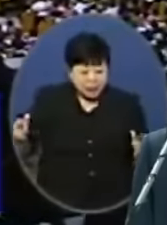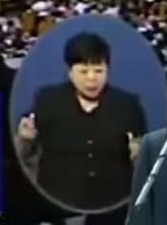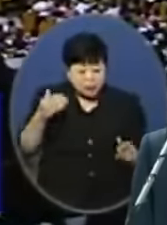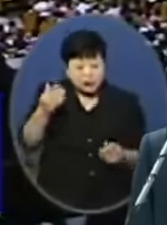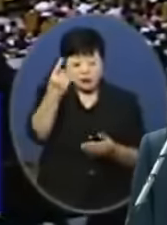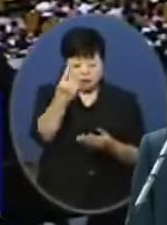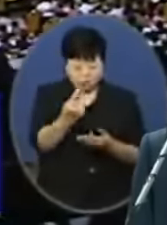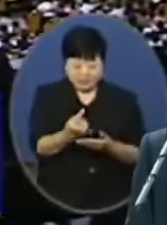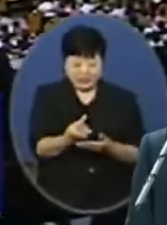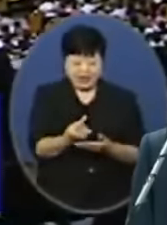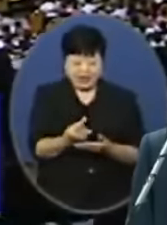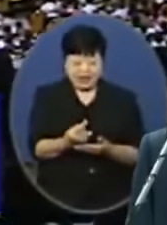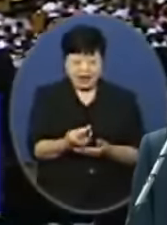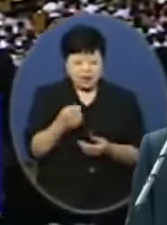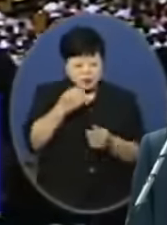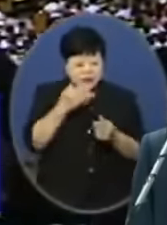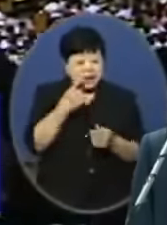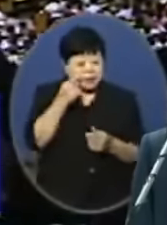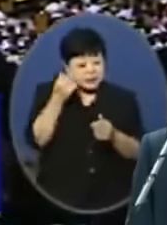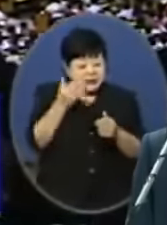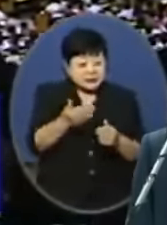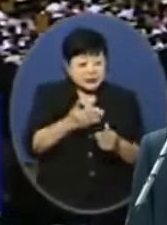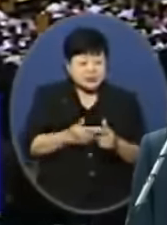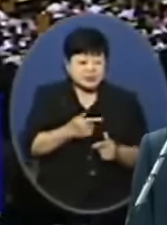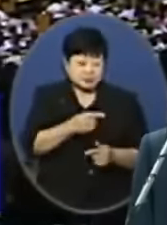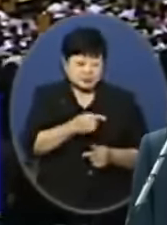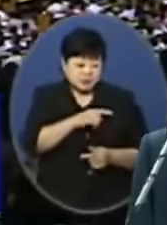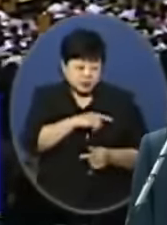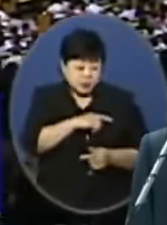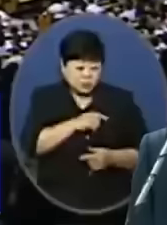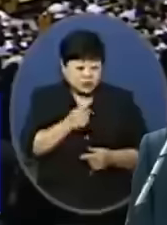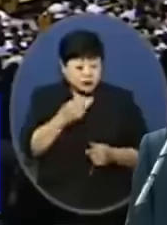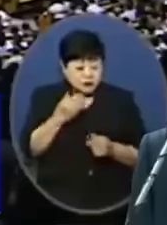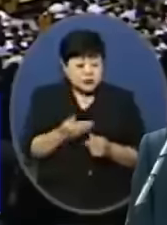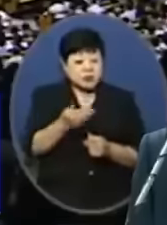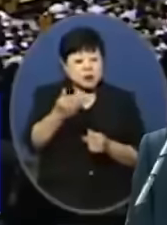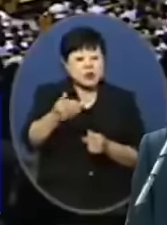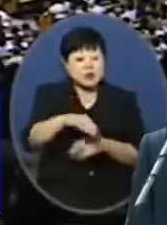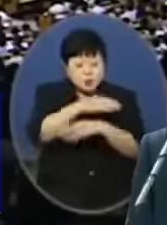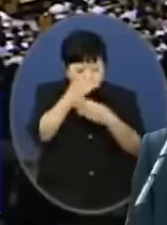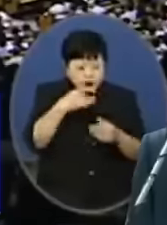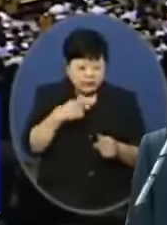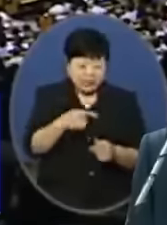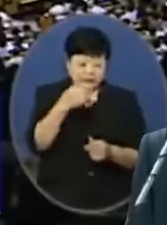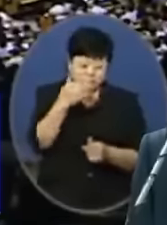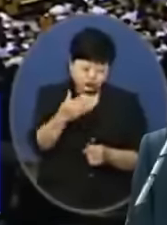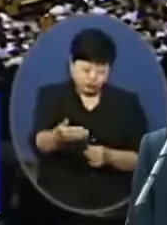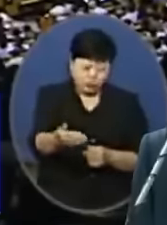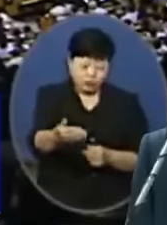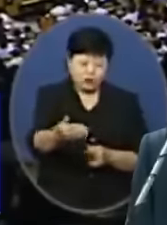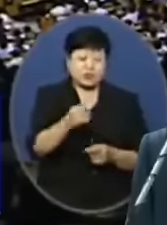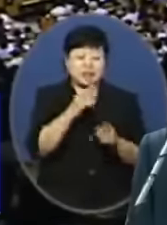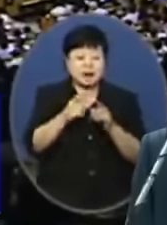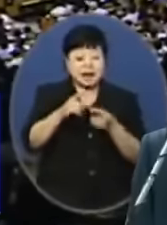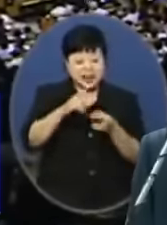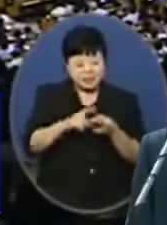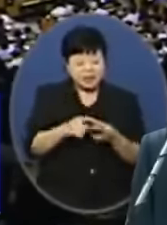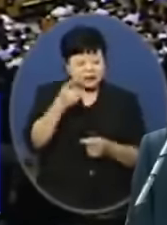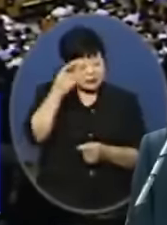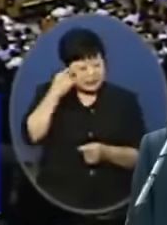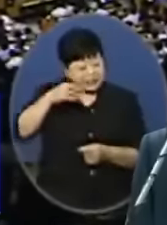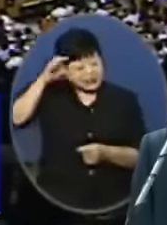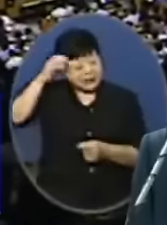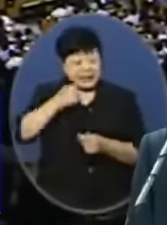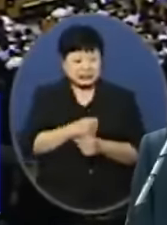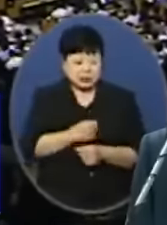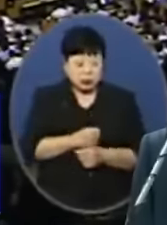아니하고 너희에게로 오리라. 보혜사 곧 아버지께서 내 이름으로 보내실 성령 그가 너희에게 모든 것을 가르치시고 내가 너희에게 말한 모든 것을